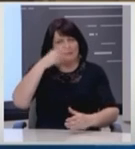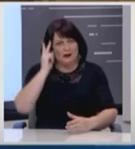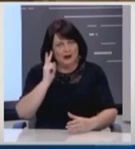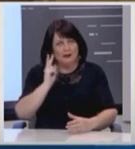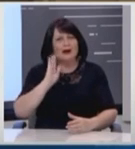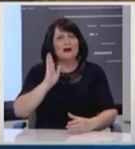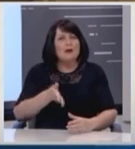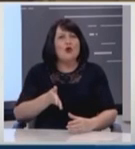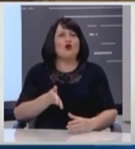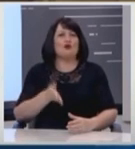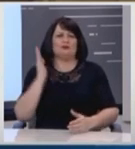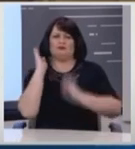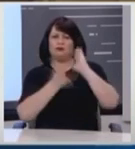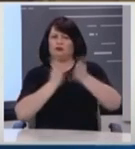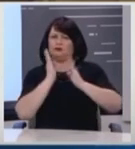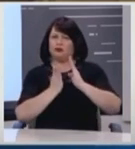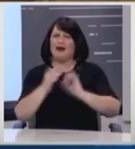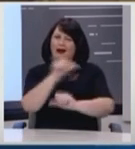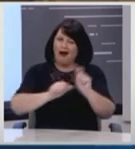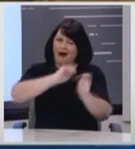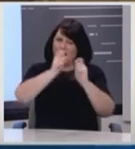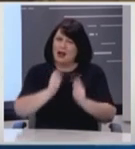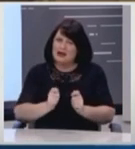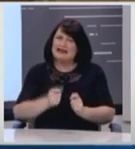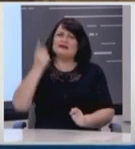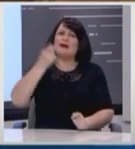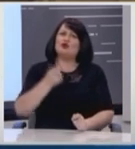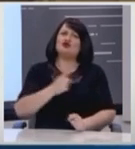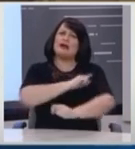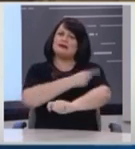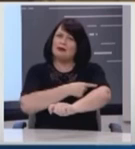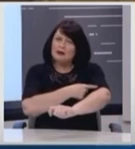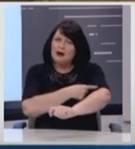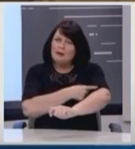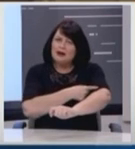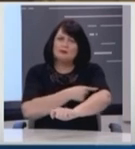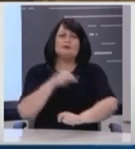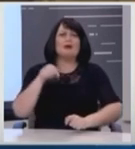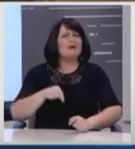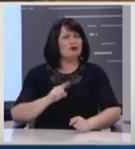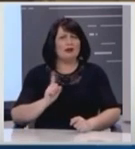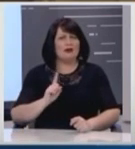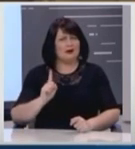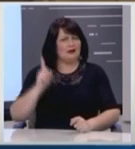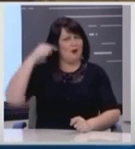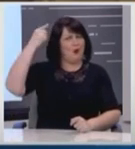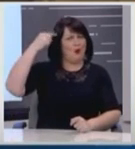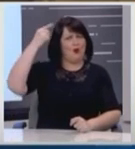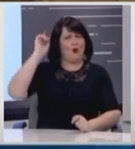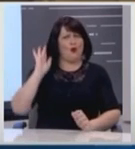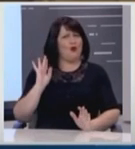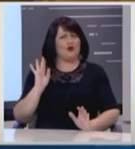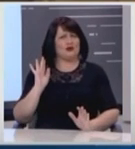επιβάλλουν ρογμές, αλλαγές στους συσχετισμούς, και αυτό βέβαια δεν είναι καθόλου ουτοπία, ούτε